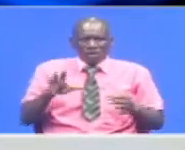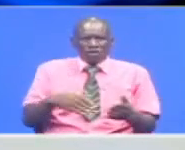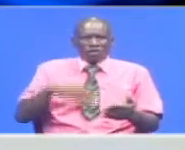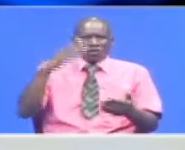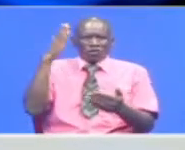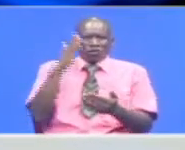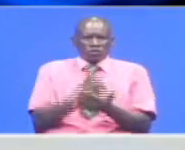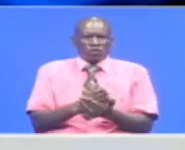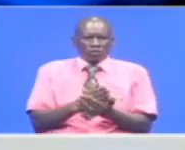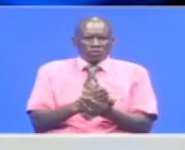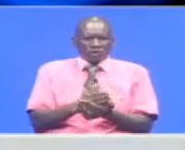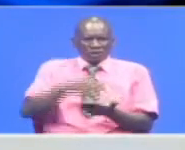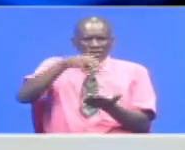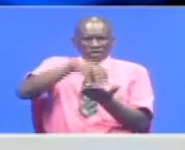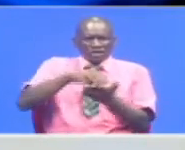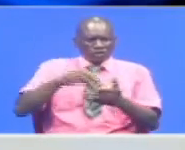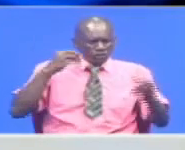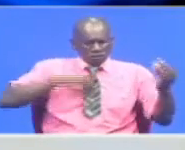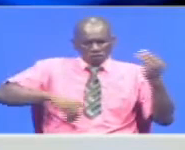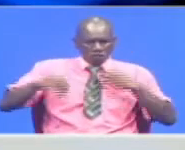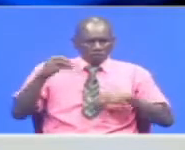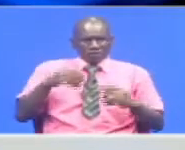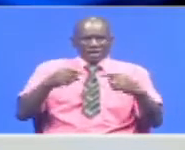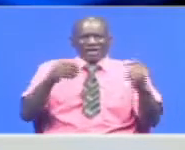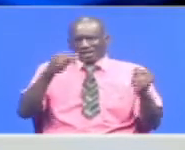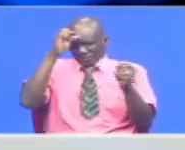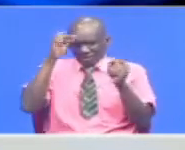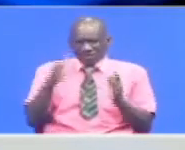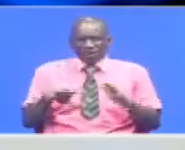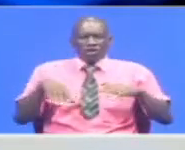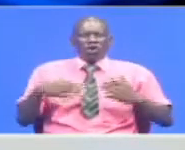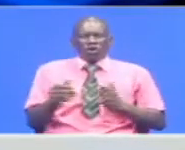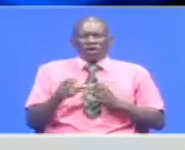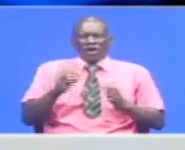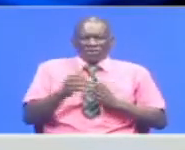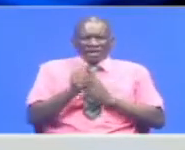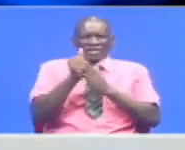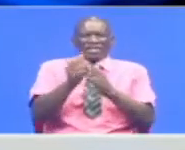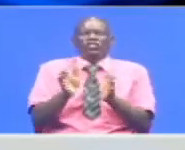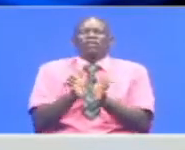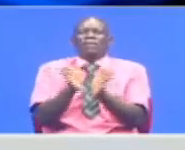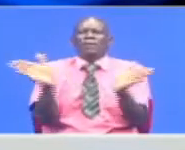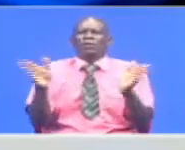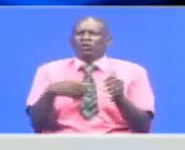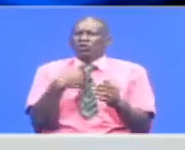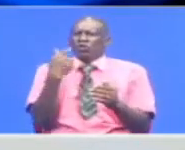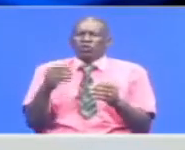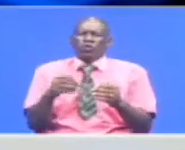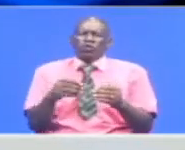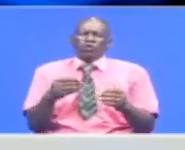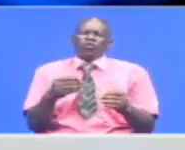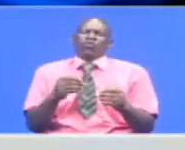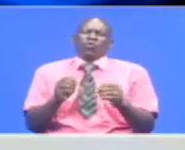za kufuatilia kesi za ufisadi dhidi ya magavana au viongozi wengine wa umma ambao wanawania